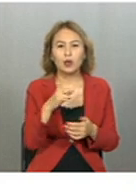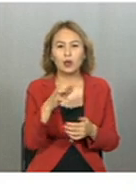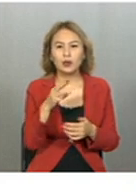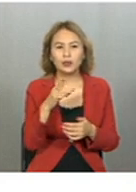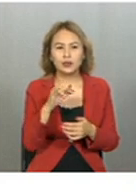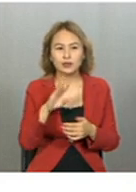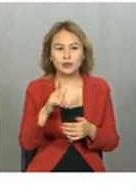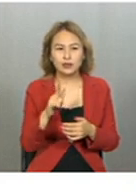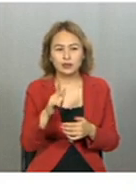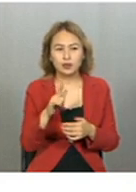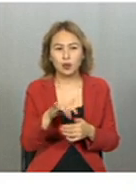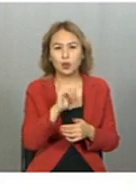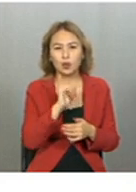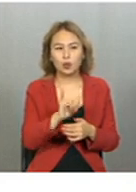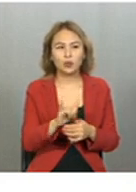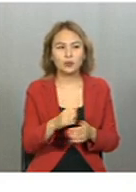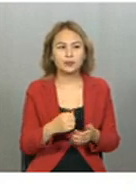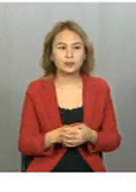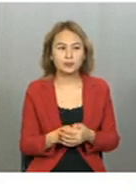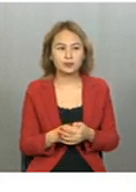Уходить, приставка «у».